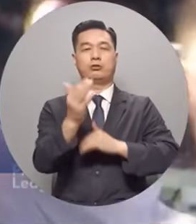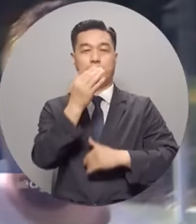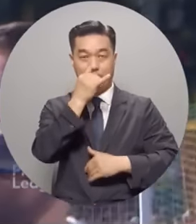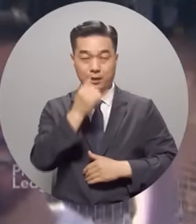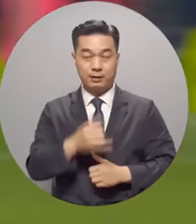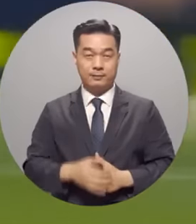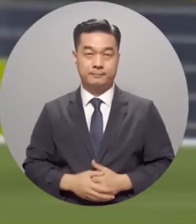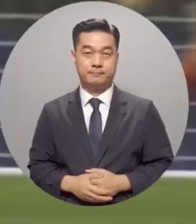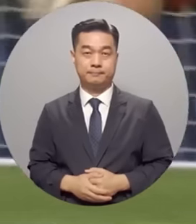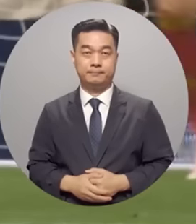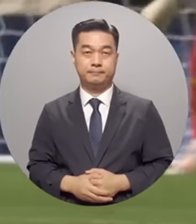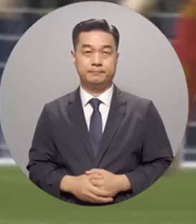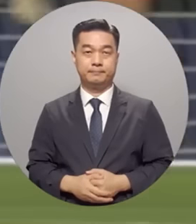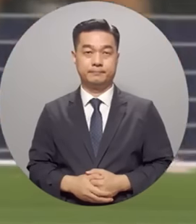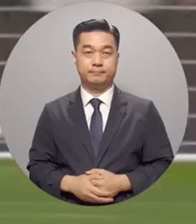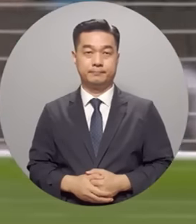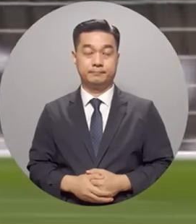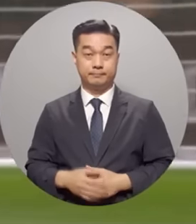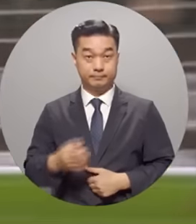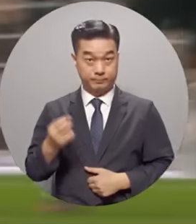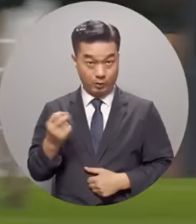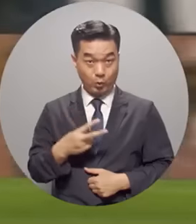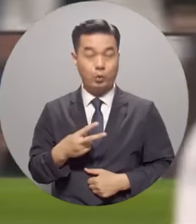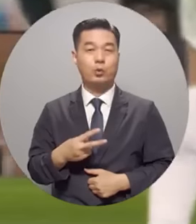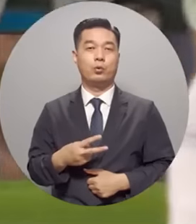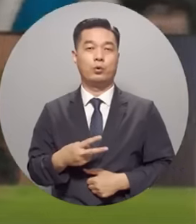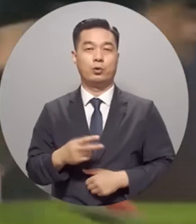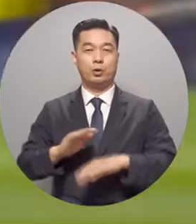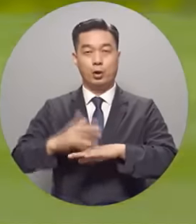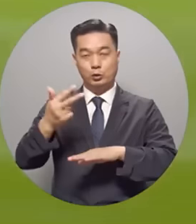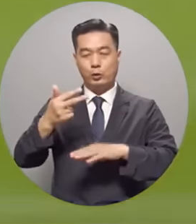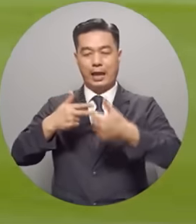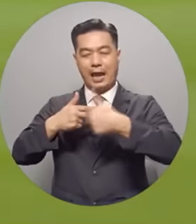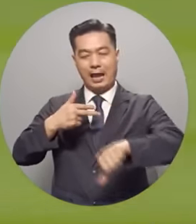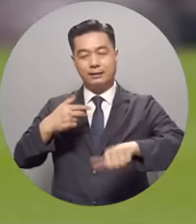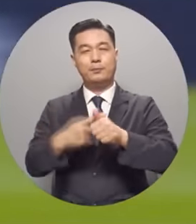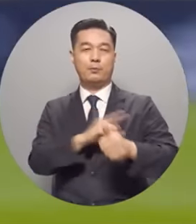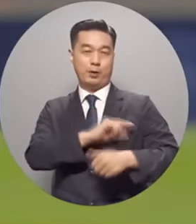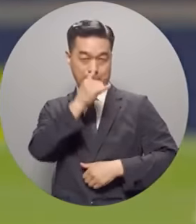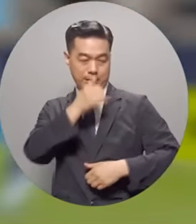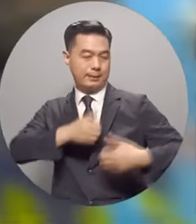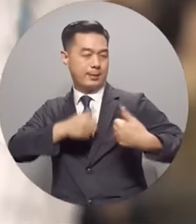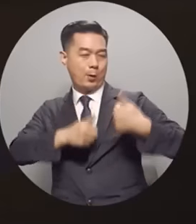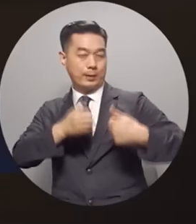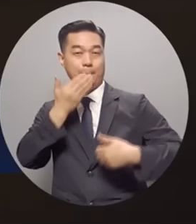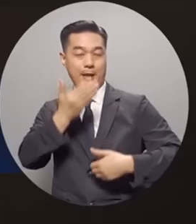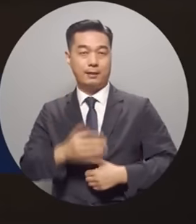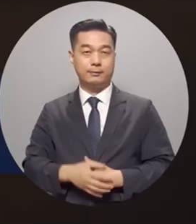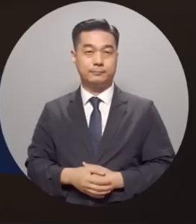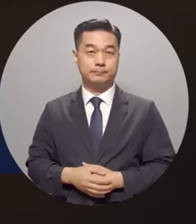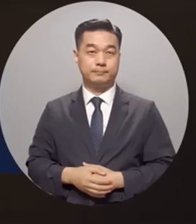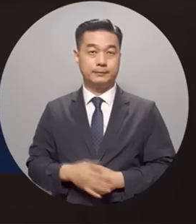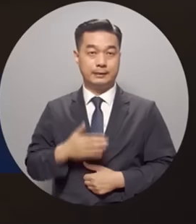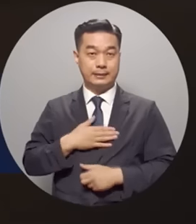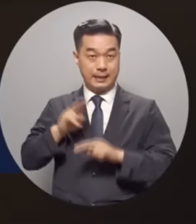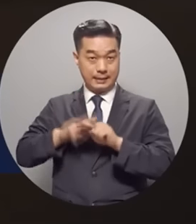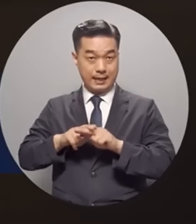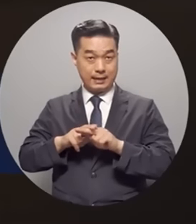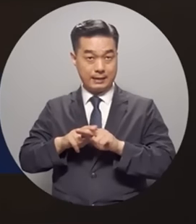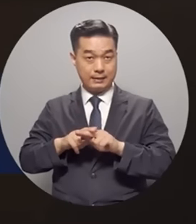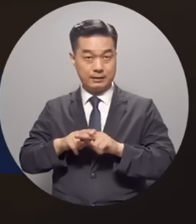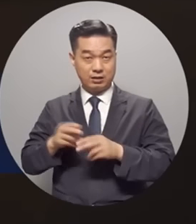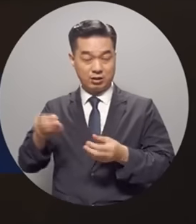top player, you know. 그러면서도 손의 아들로 불리는 후배와 선의의 경쟁도 예고했습니다. I'm not gonna give him